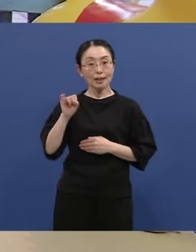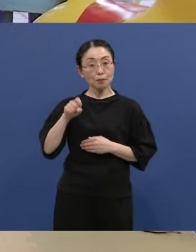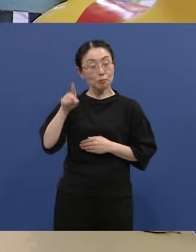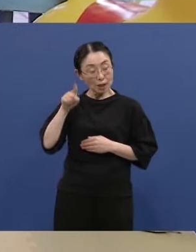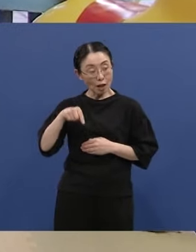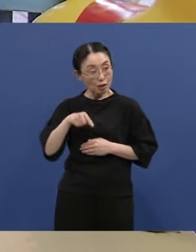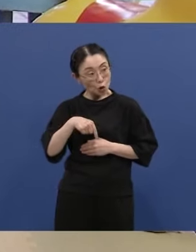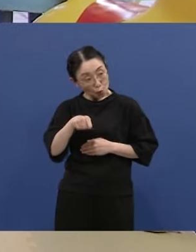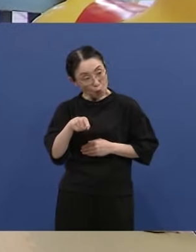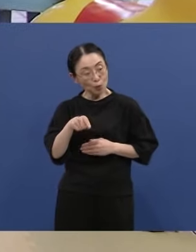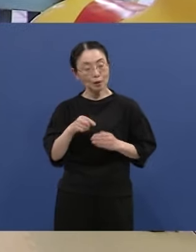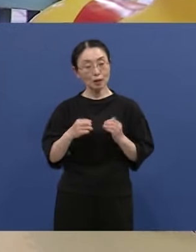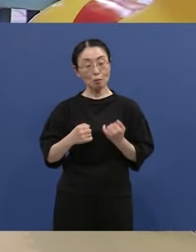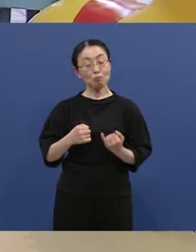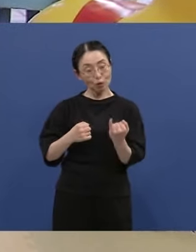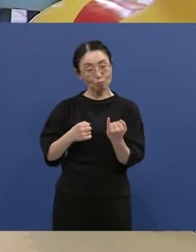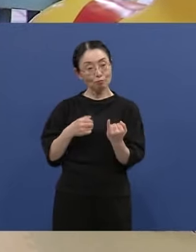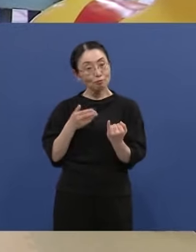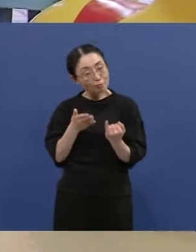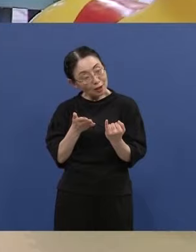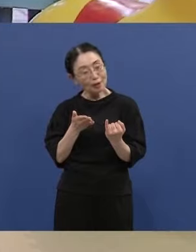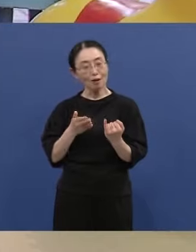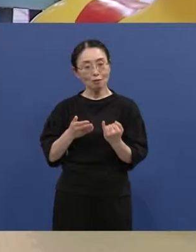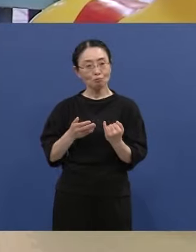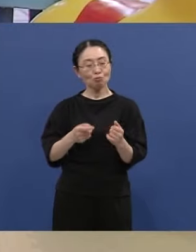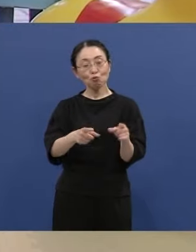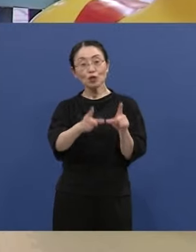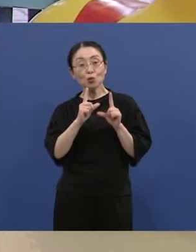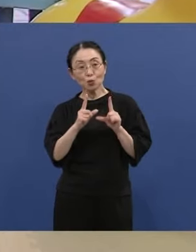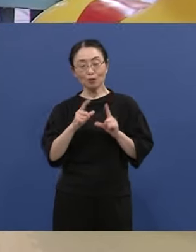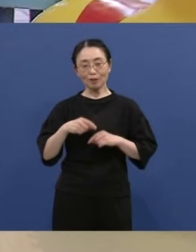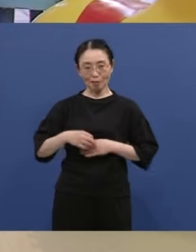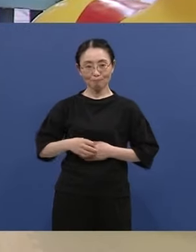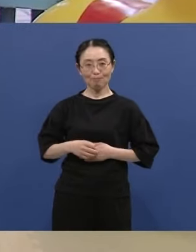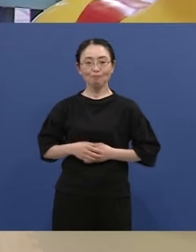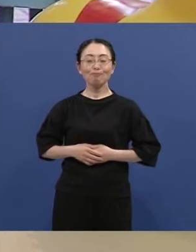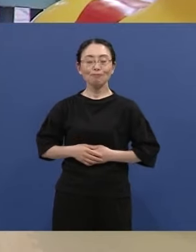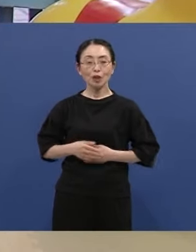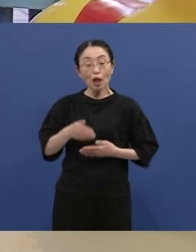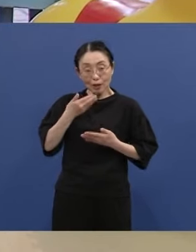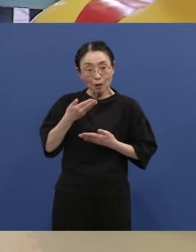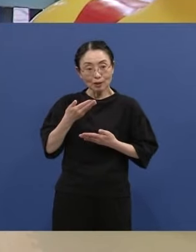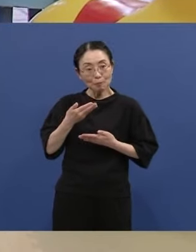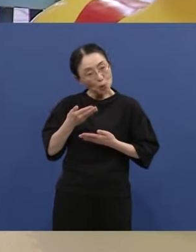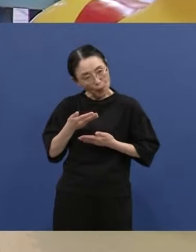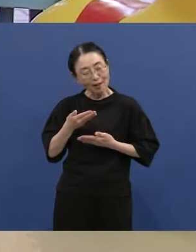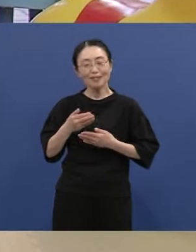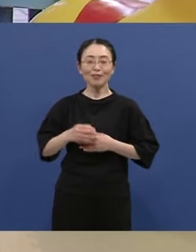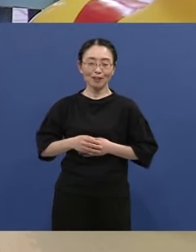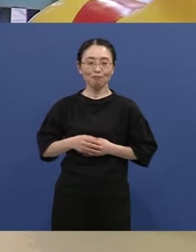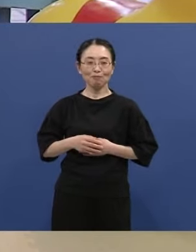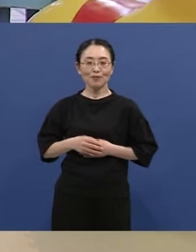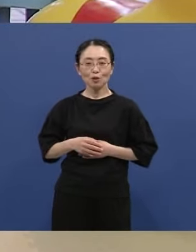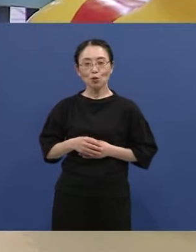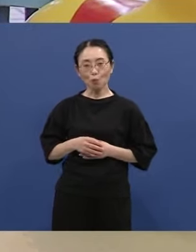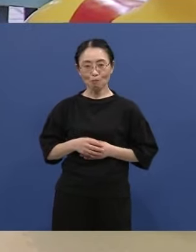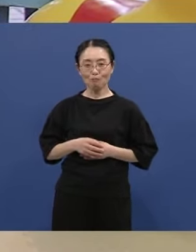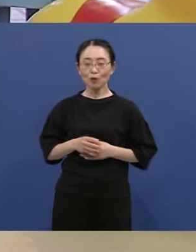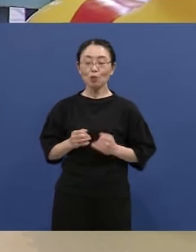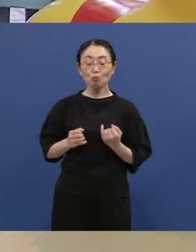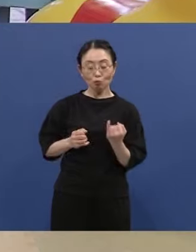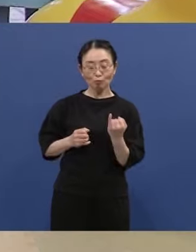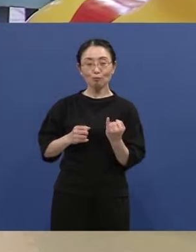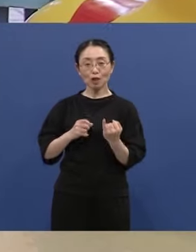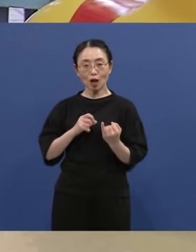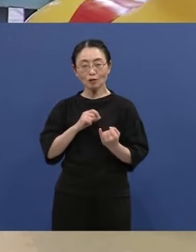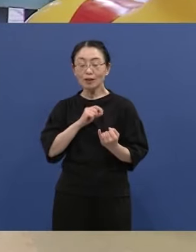行くって聞いたら、子供が行くってなってくれるから、それでご飯を食べさせたりとか、そう、なんやろう、子供